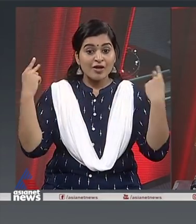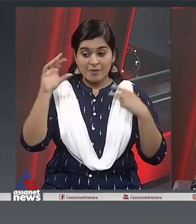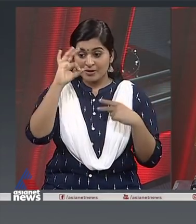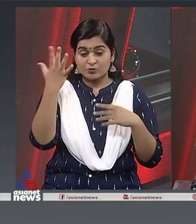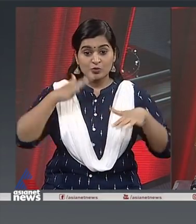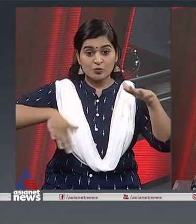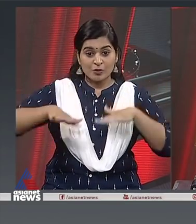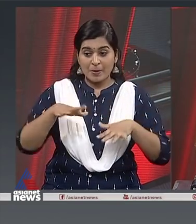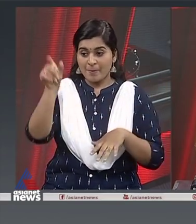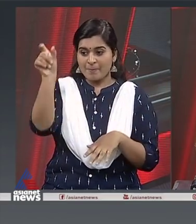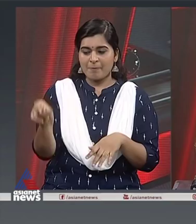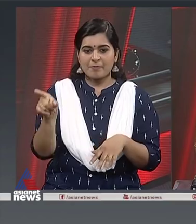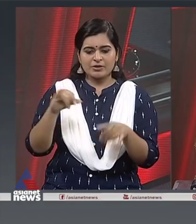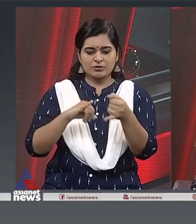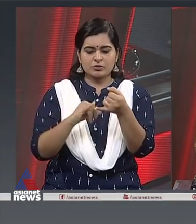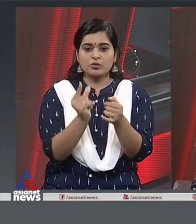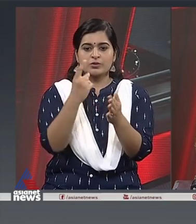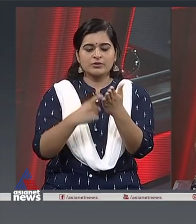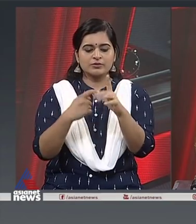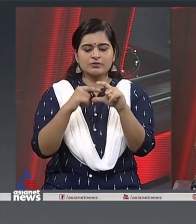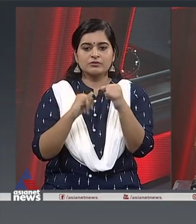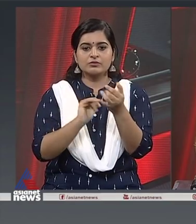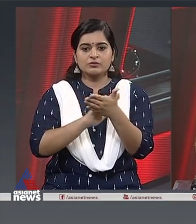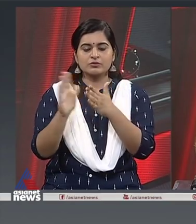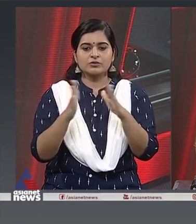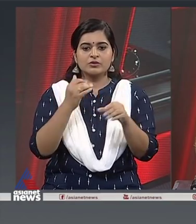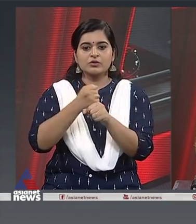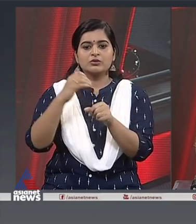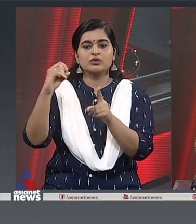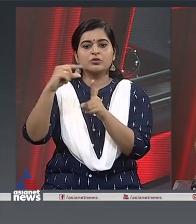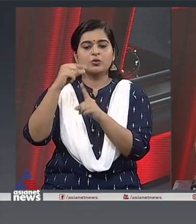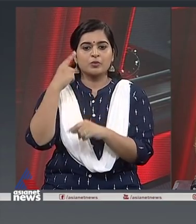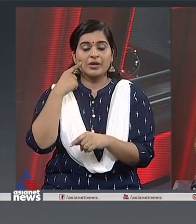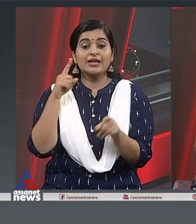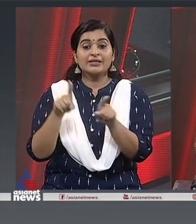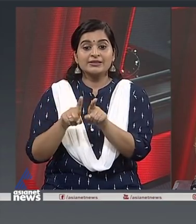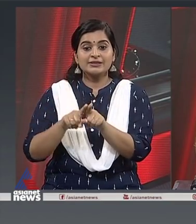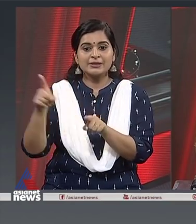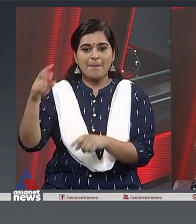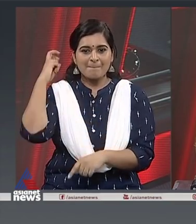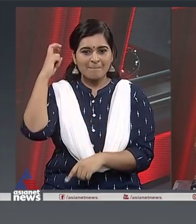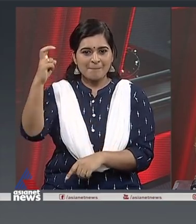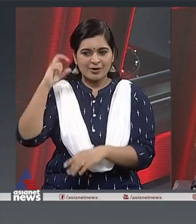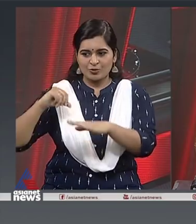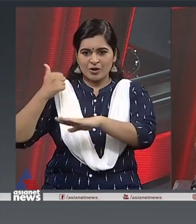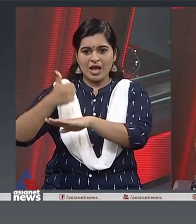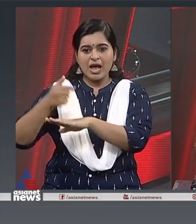പേര് 5 സീറ്റുകളിലേക്ക് ജില്ലാ കമ്മിറ്റികൾ നിർദ്ദേശിച്ചു. മെട്രോമാൻ ഇ ശ്രീധരൻ തൃപ്പൂണിത്തുറയിലിറങ്ങാനാണ് സാധ്യത.